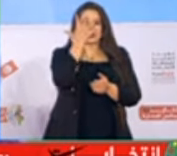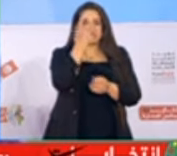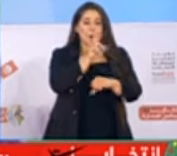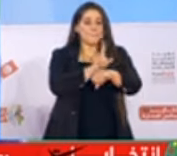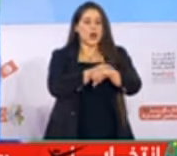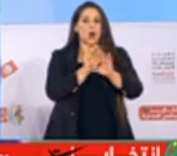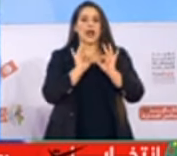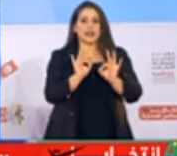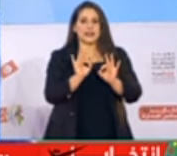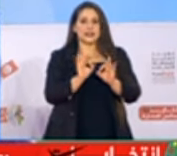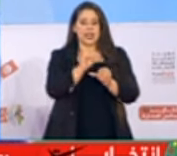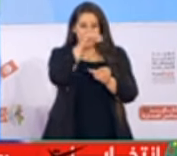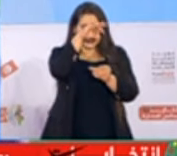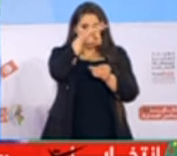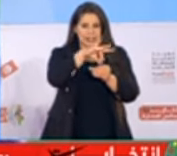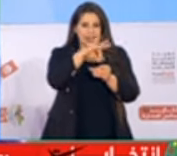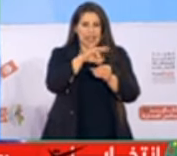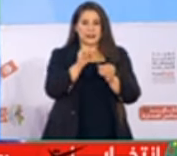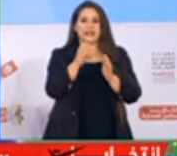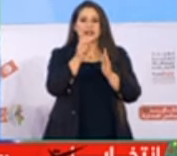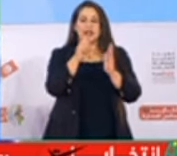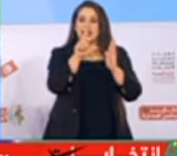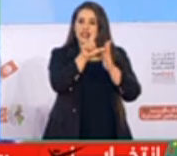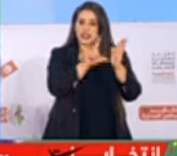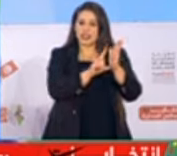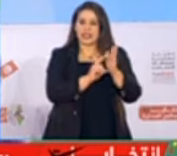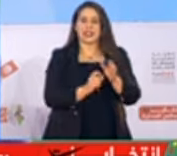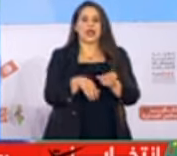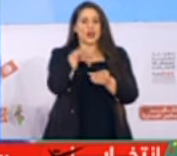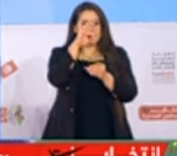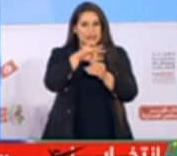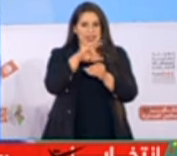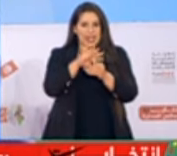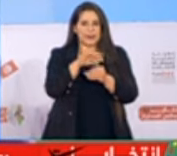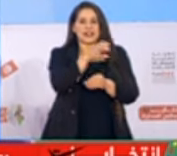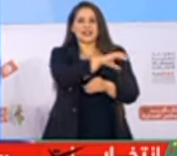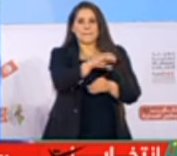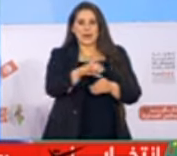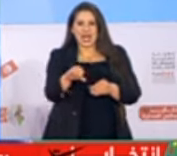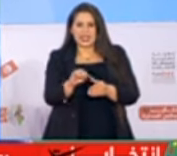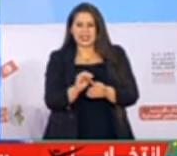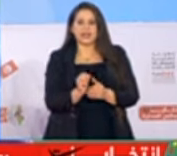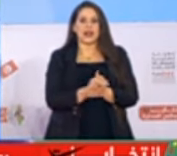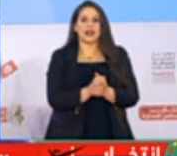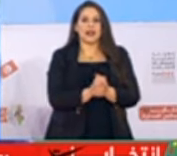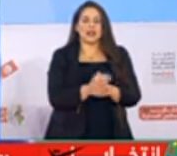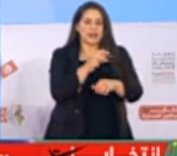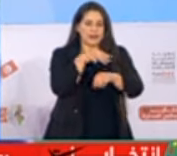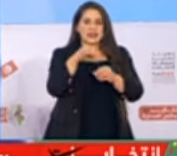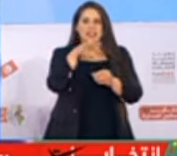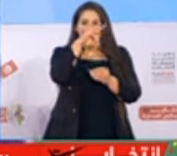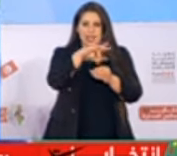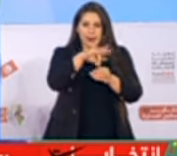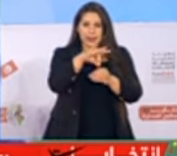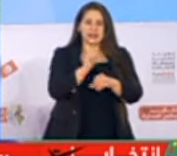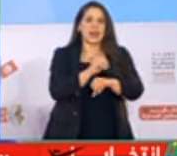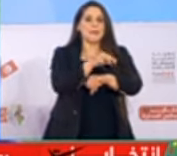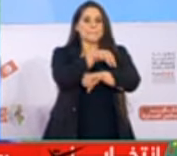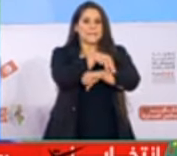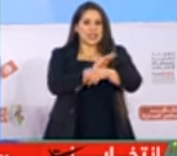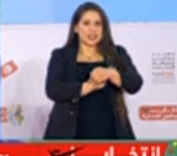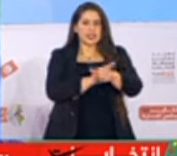ثم انتخابات تشريعية في دورة أولى ودورة ثانية، ثم انتخابات محلية في دورة ثانية، دورة أولى ودورة